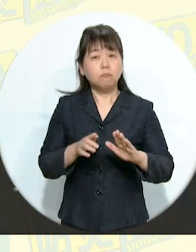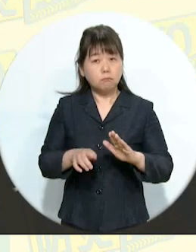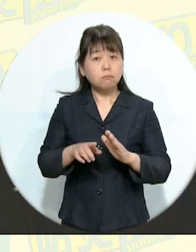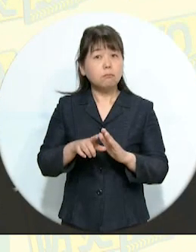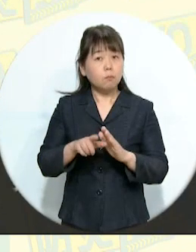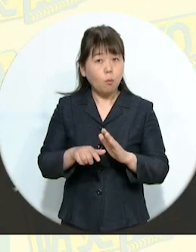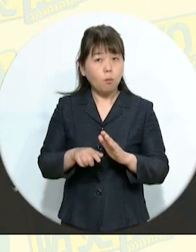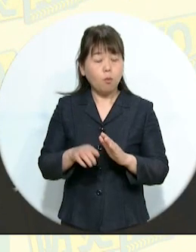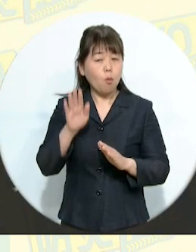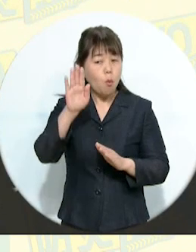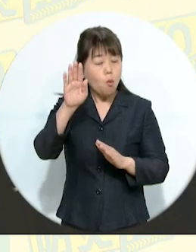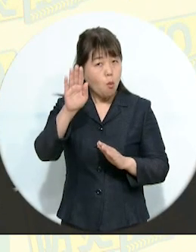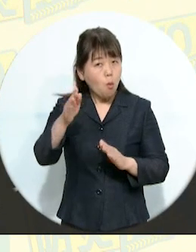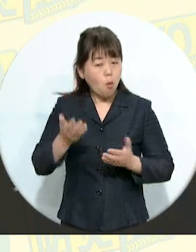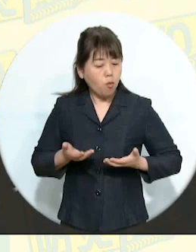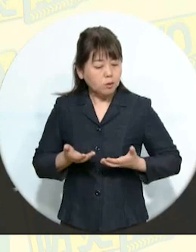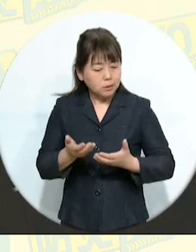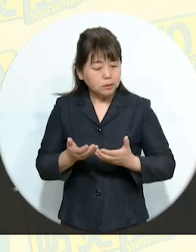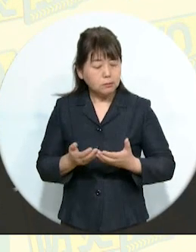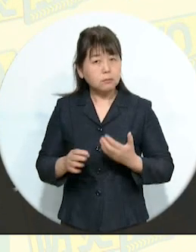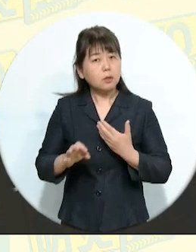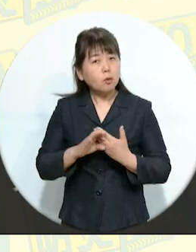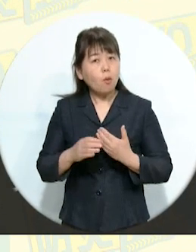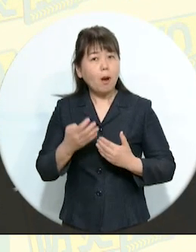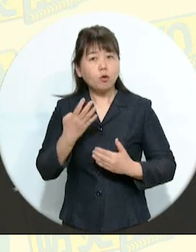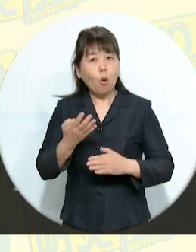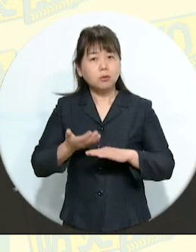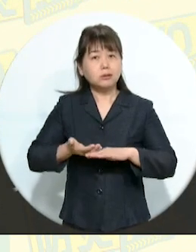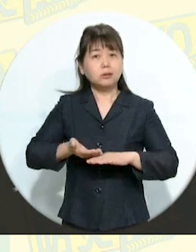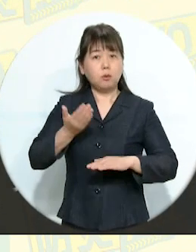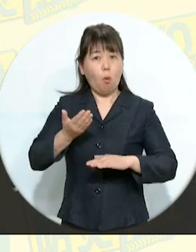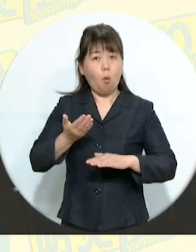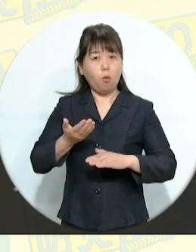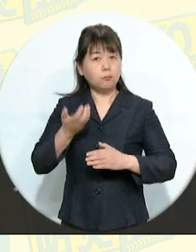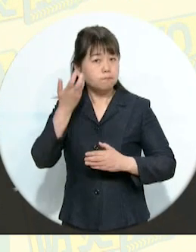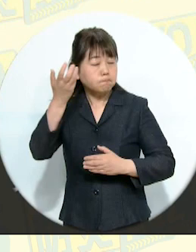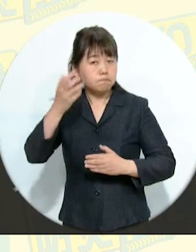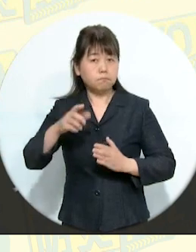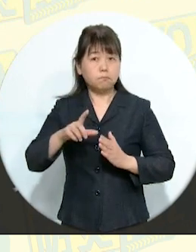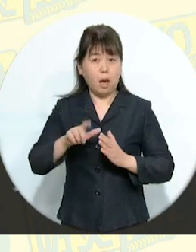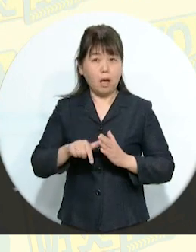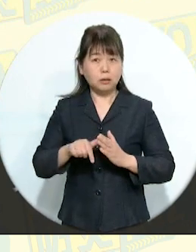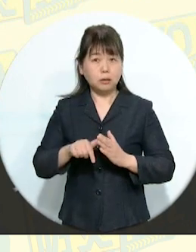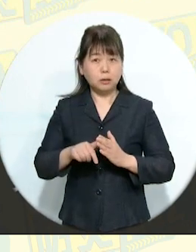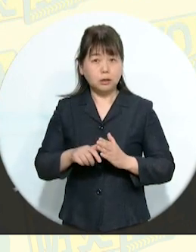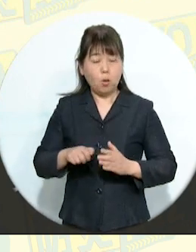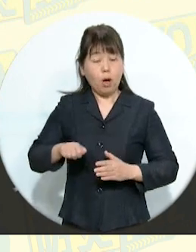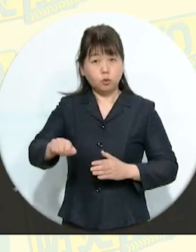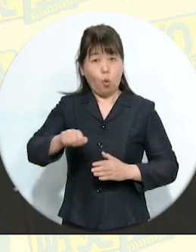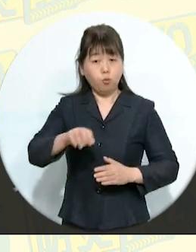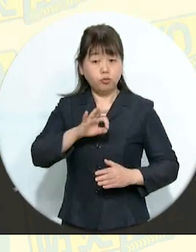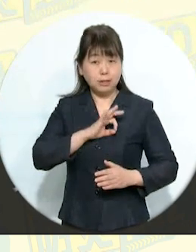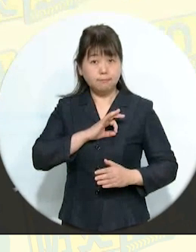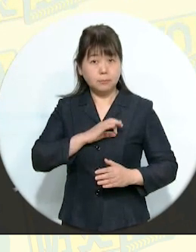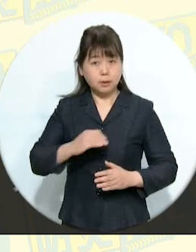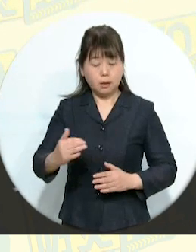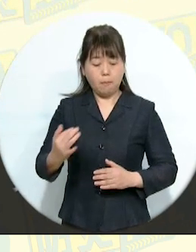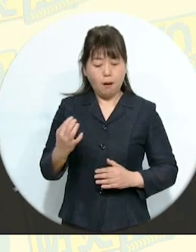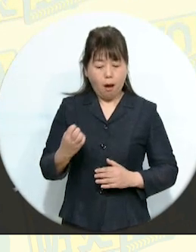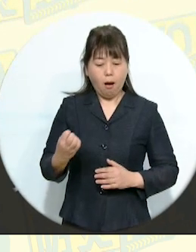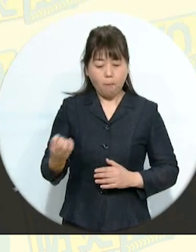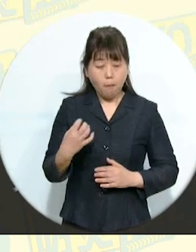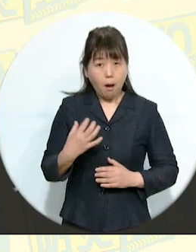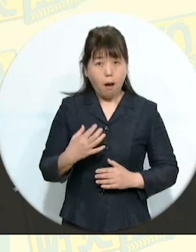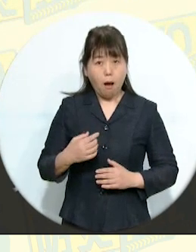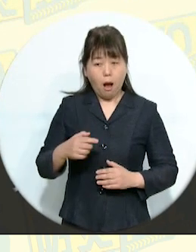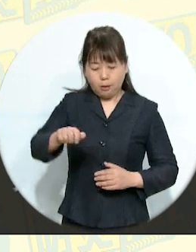ですね、今後やってくる地震が震度4以上の場合には電車にですね、無線が流れて乗務員がブレーキをかけて緊急